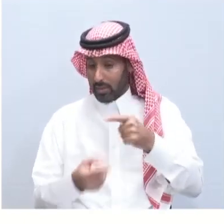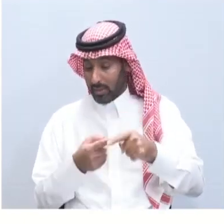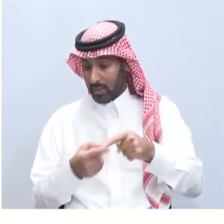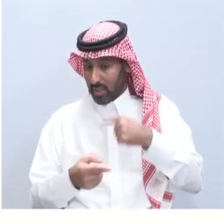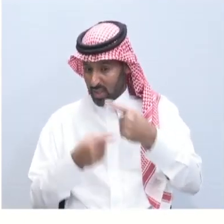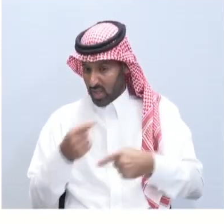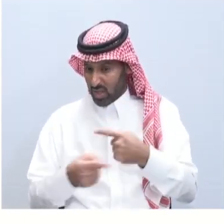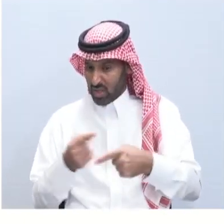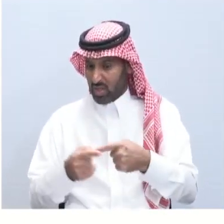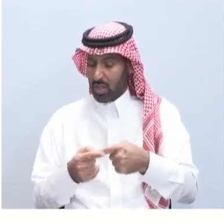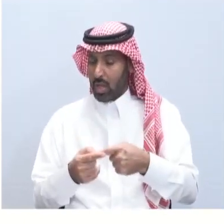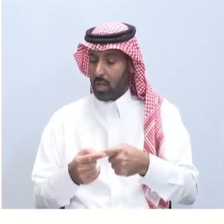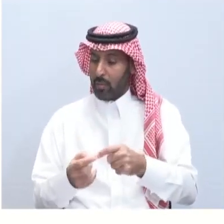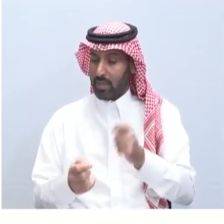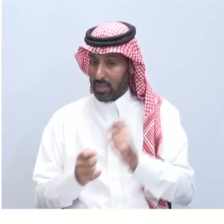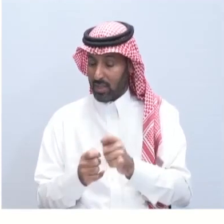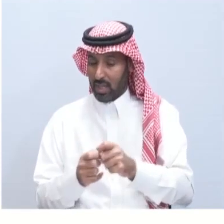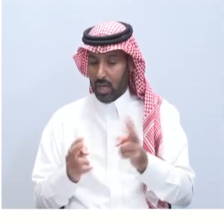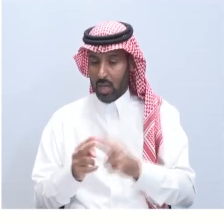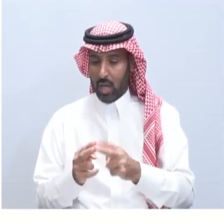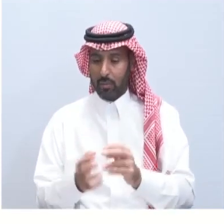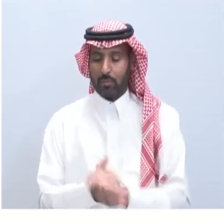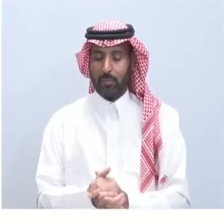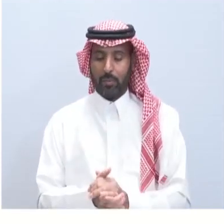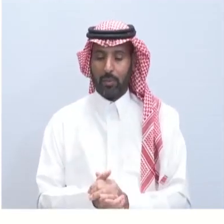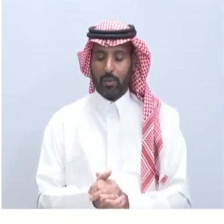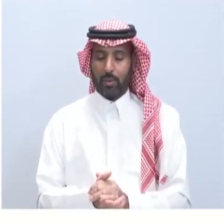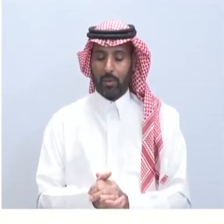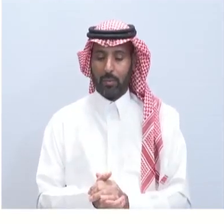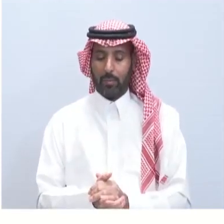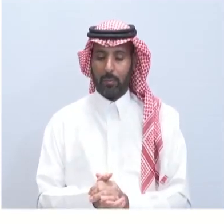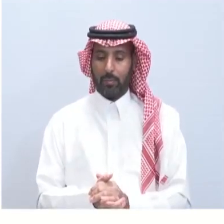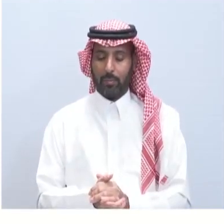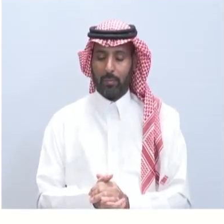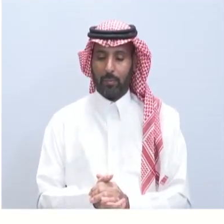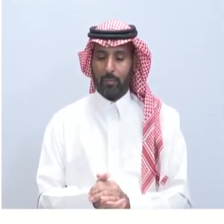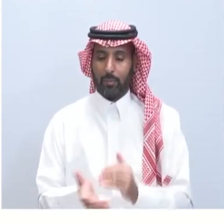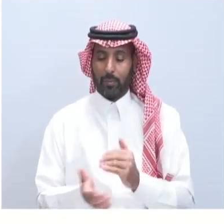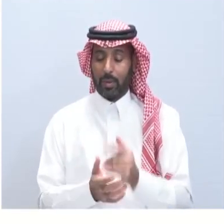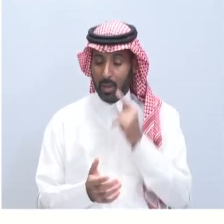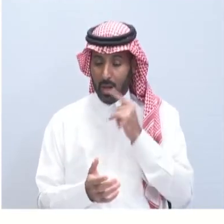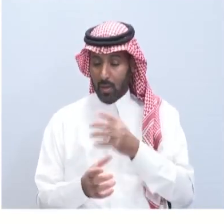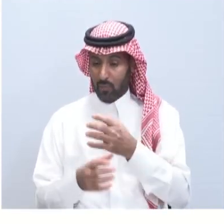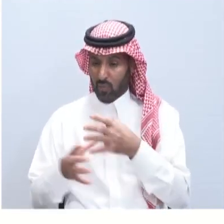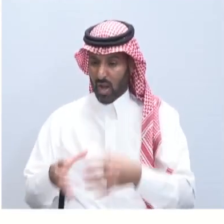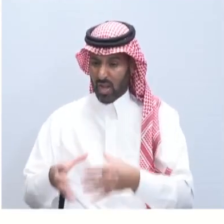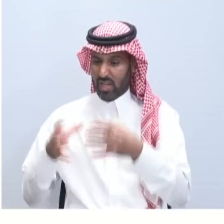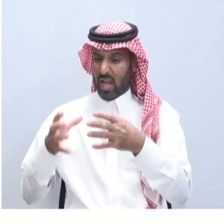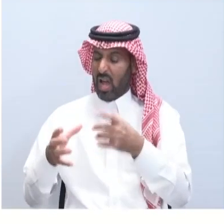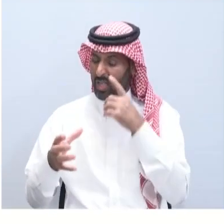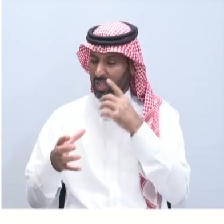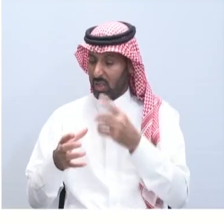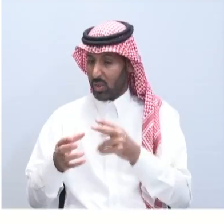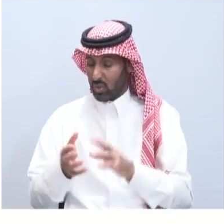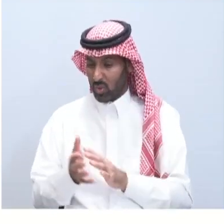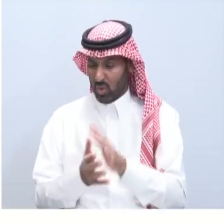لانتاج الكهرباء بمعنى اعزائي الطلبه ان المفاعلات النوويه تطلق